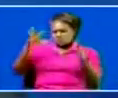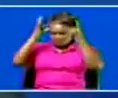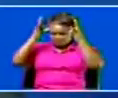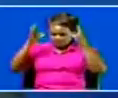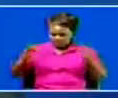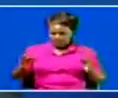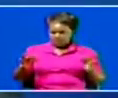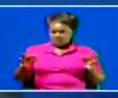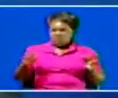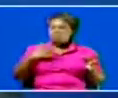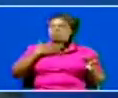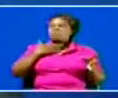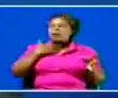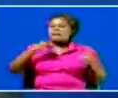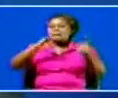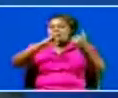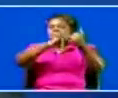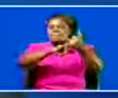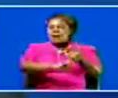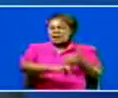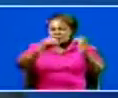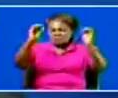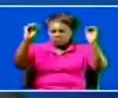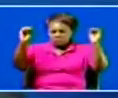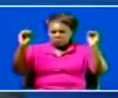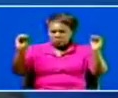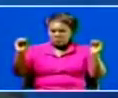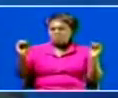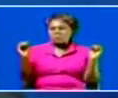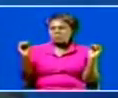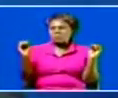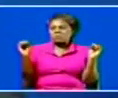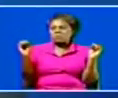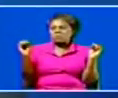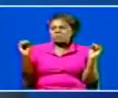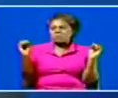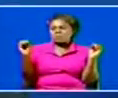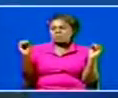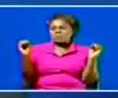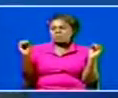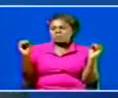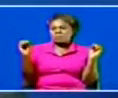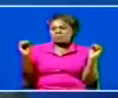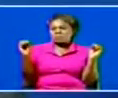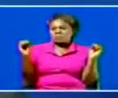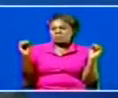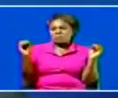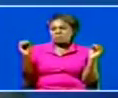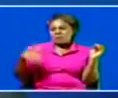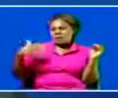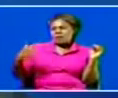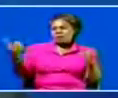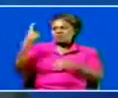basi hataki tena masuala ya kuwa kwenye ndoa ambayo inakuwa ni kana kwamba yani uko kwenye adhabu fulani. Kila